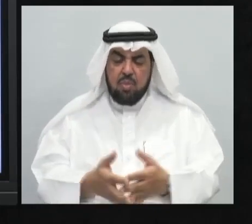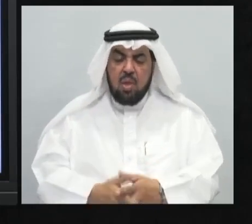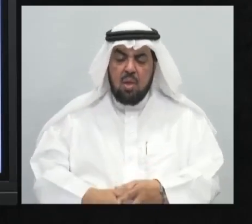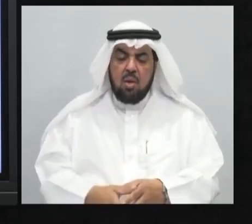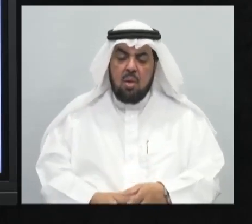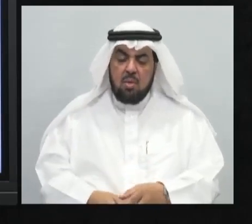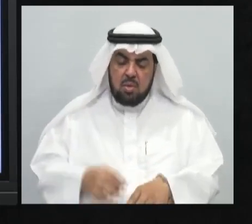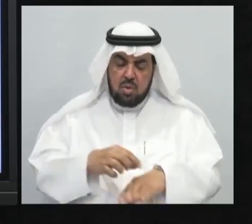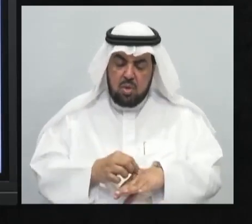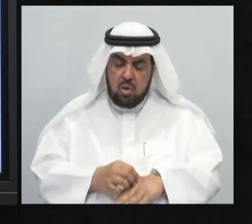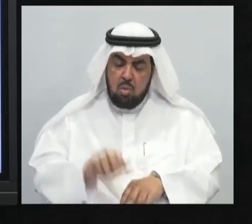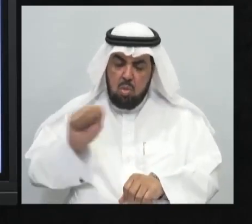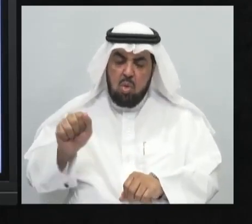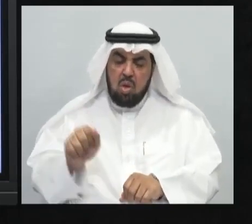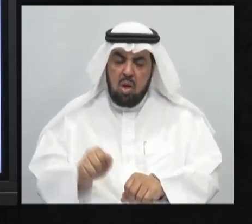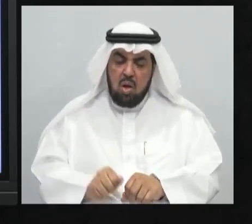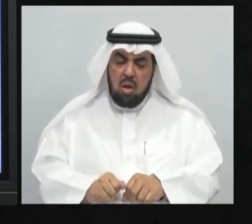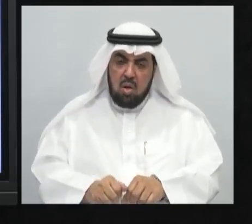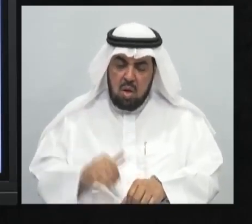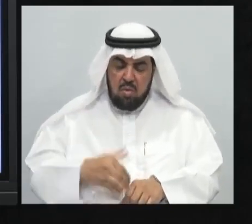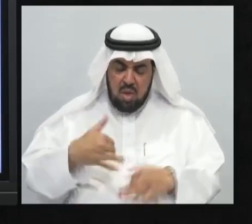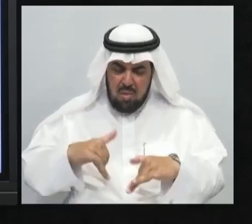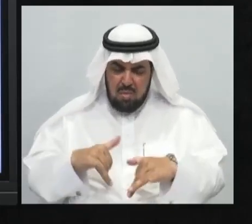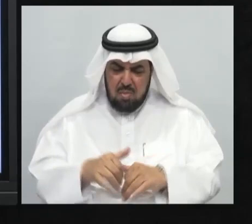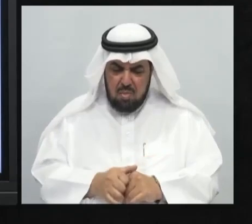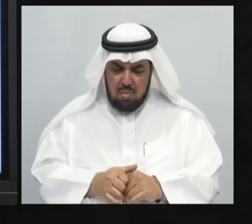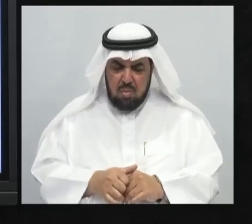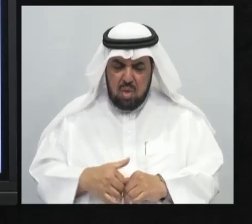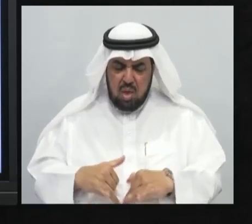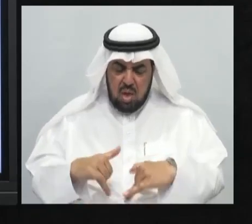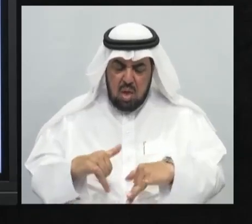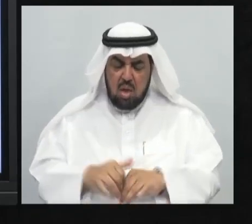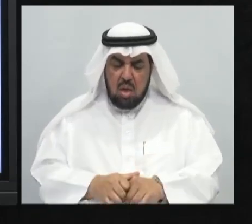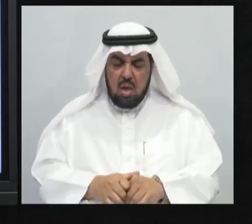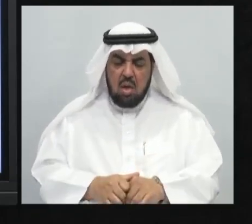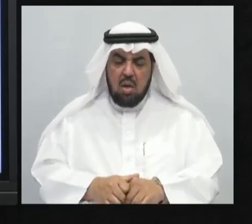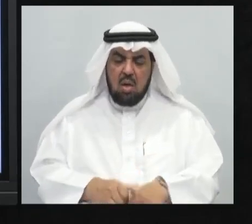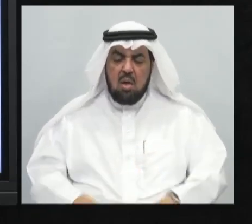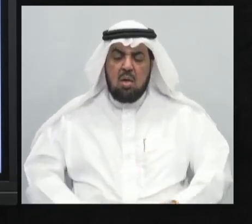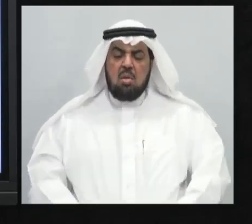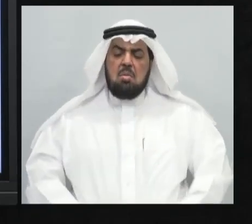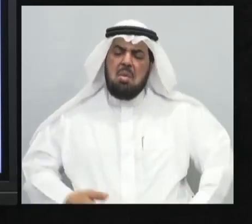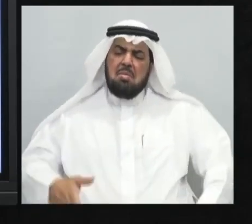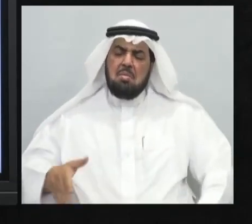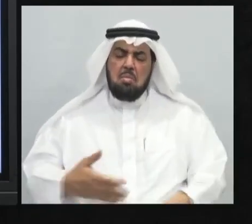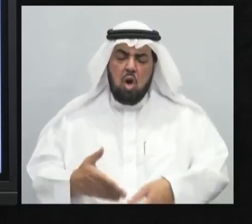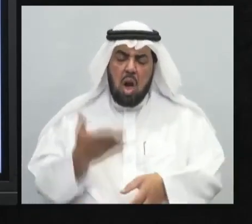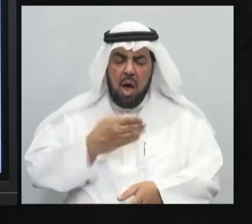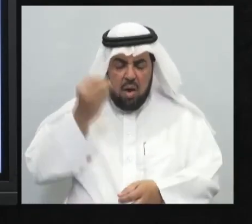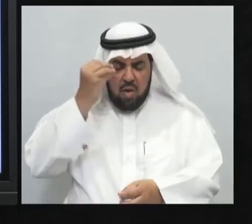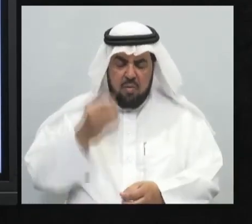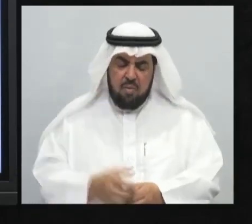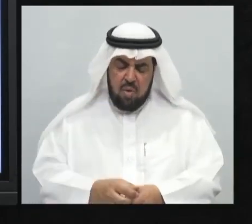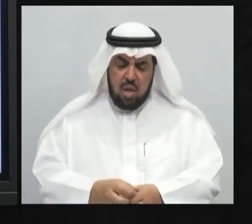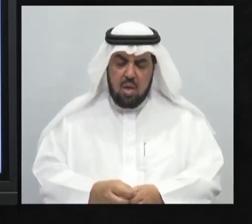ان الشخص المختص او من هو في نفس المجال الموجود فيه هنا لا يحتاج الى قراءه قائمه المصطلحات